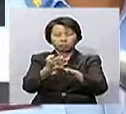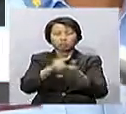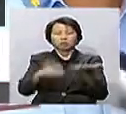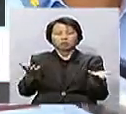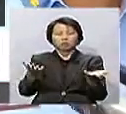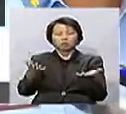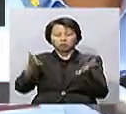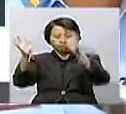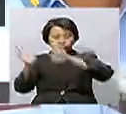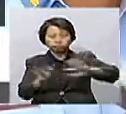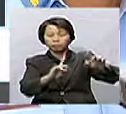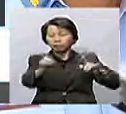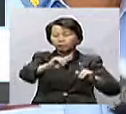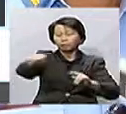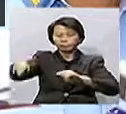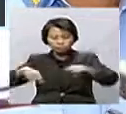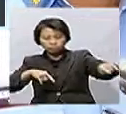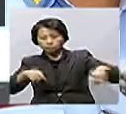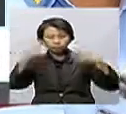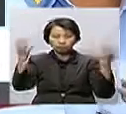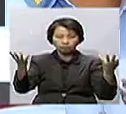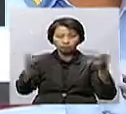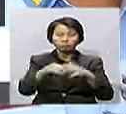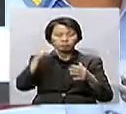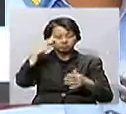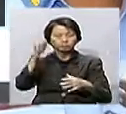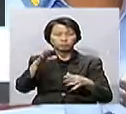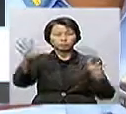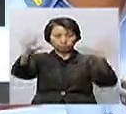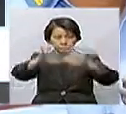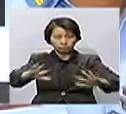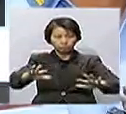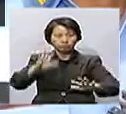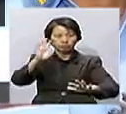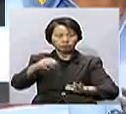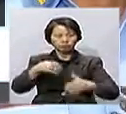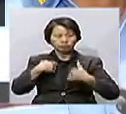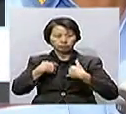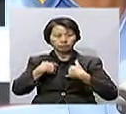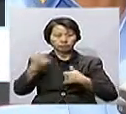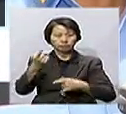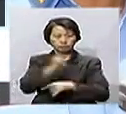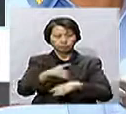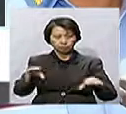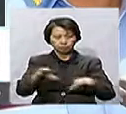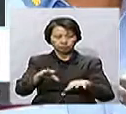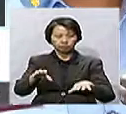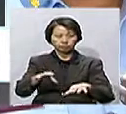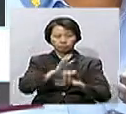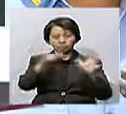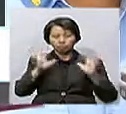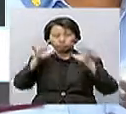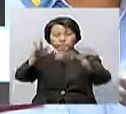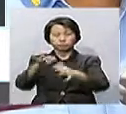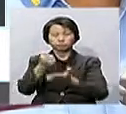hit, and you don't know when the militaries of our ASEAN nations will be asked to respond. But when they do, our goal as